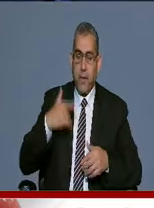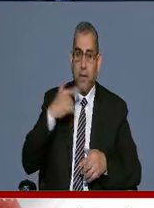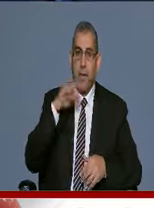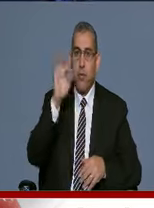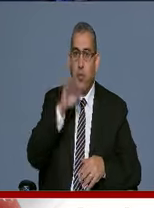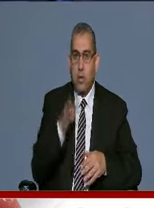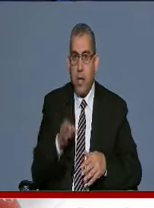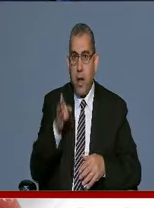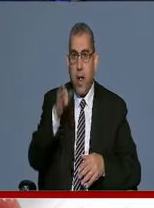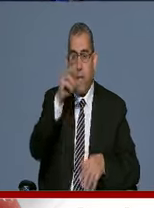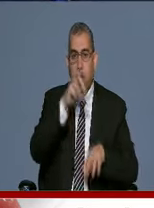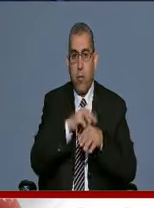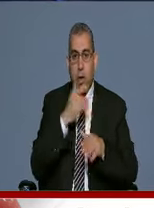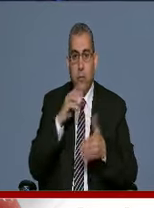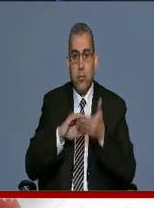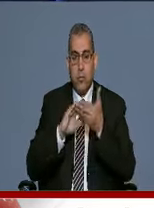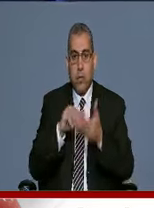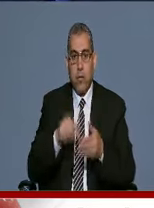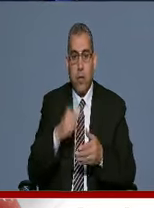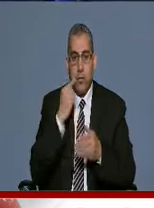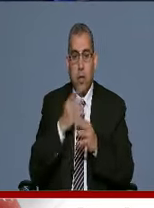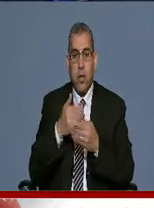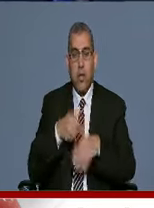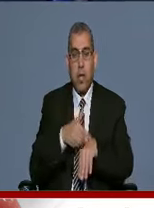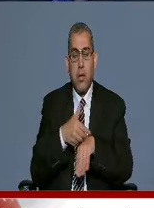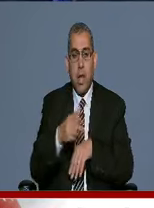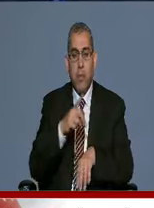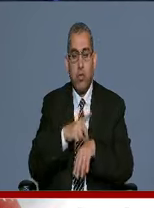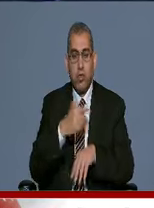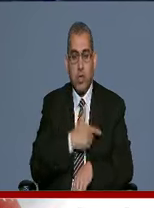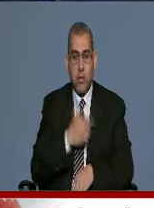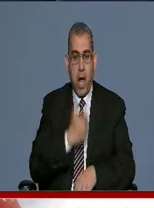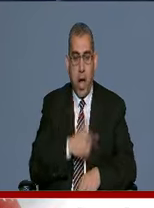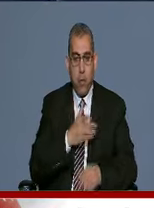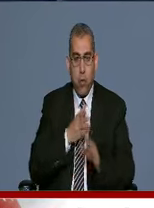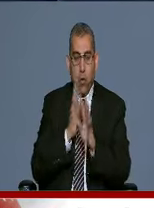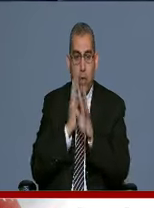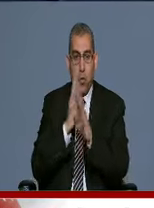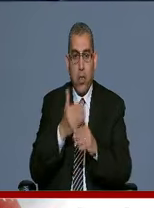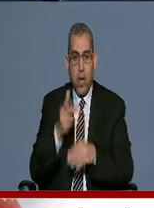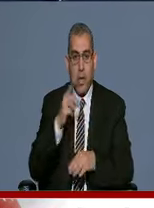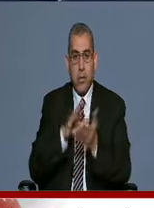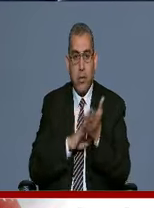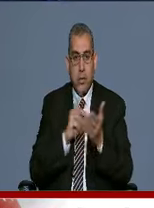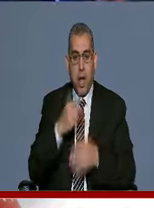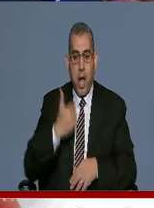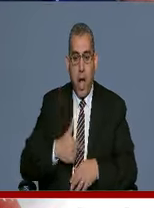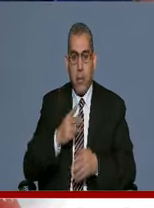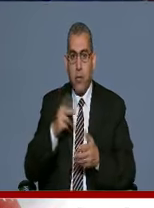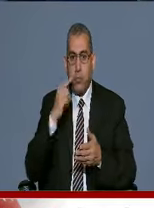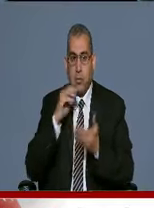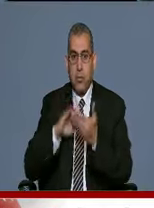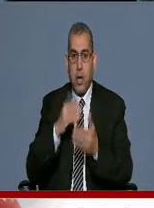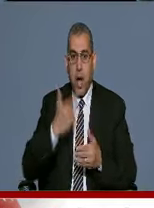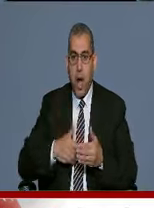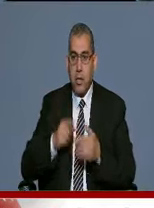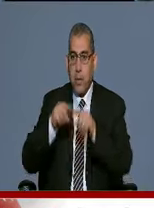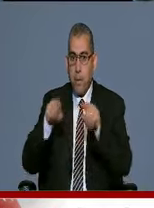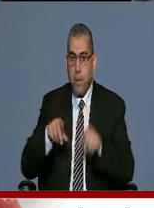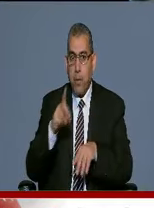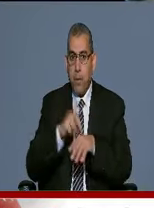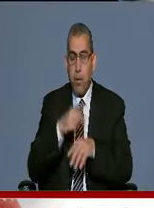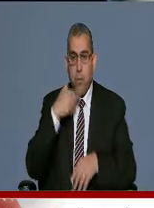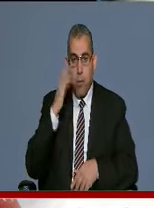نعرف قيمه الانتظار في داخل العمليات الجراحيه، التردد على اقسام الطوارئ، العمليات الجراحيه المختلفه، اقسام المناظير. نستطيع